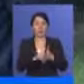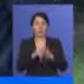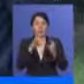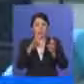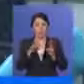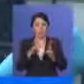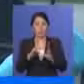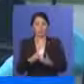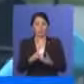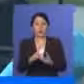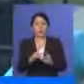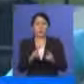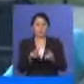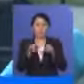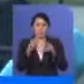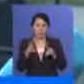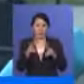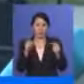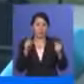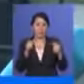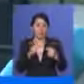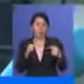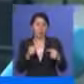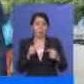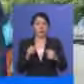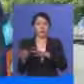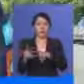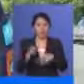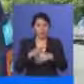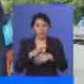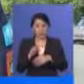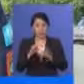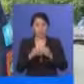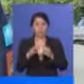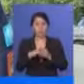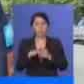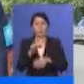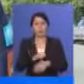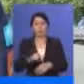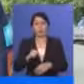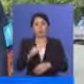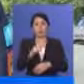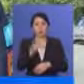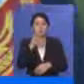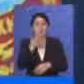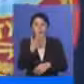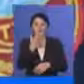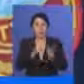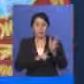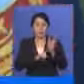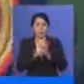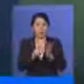жағдай департаментінің мамандары қауіптің алдын алу үшін түрлі шаралар өткізеді. 15 тамыздан бастап жылыту маусымның алдында